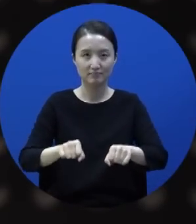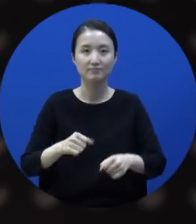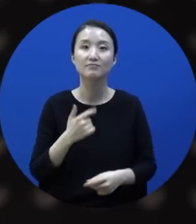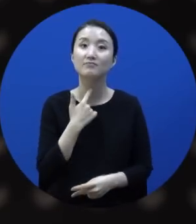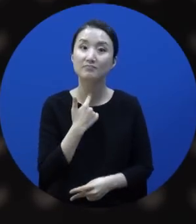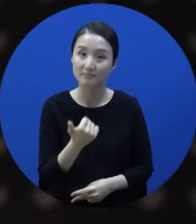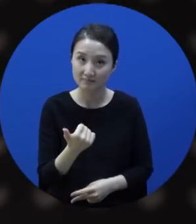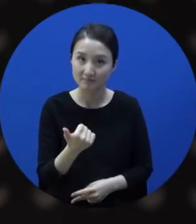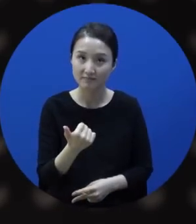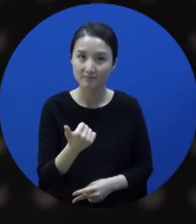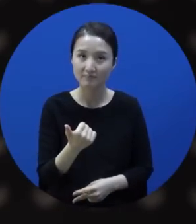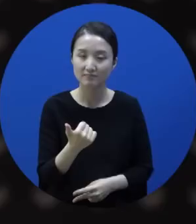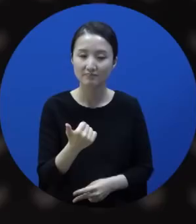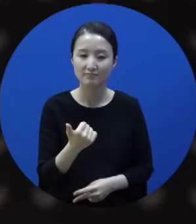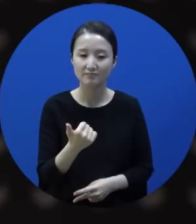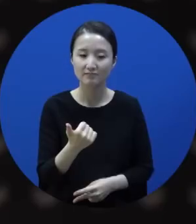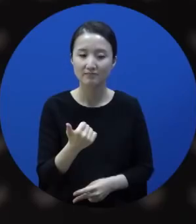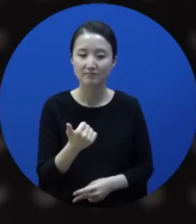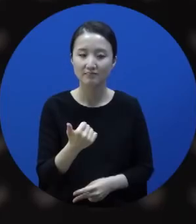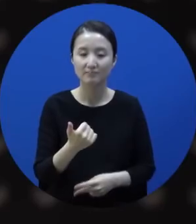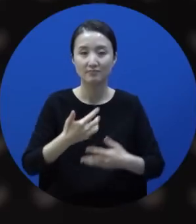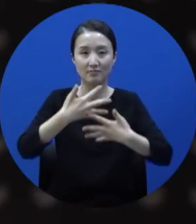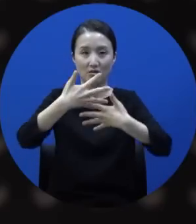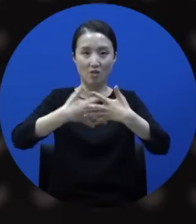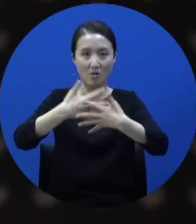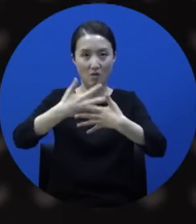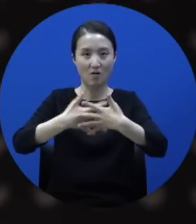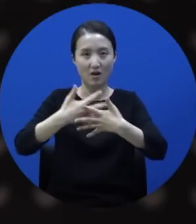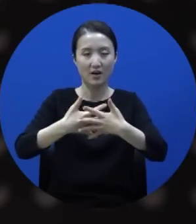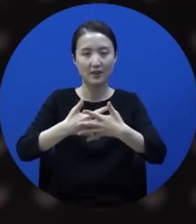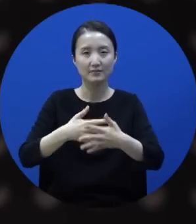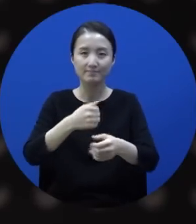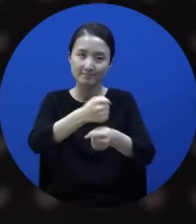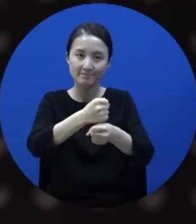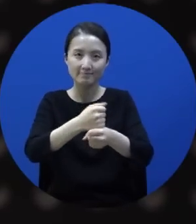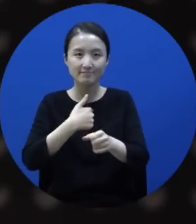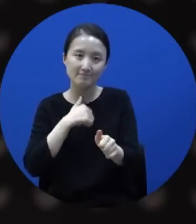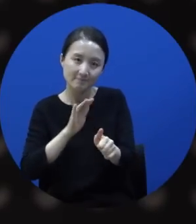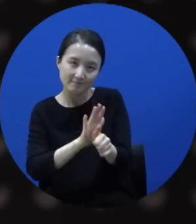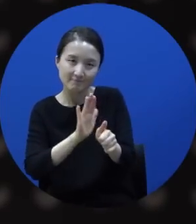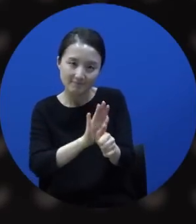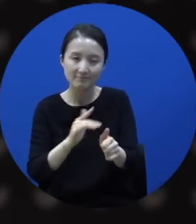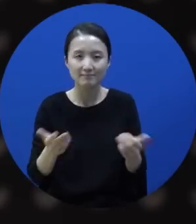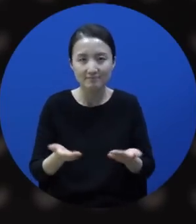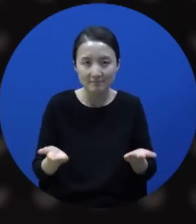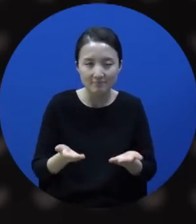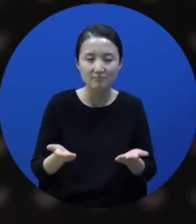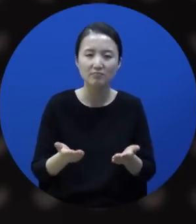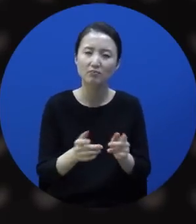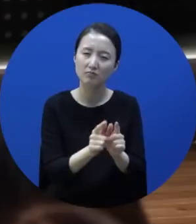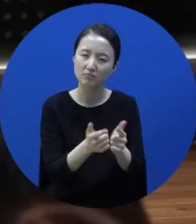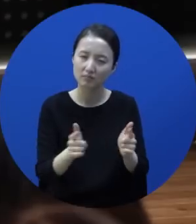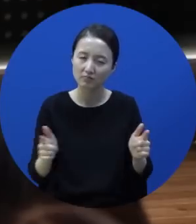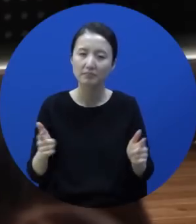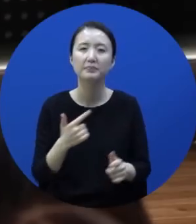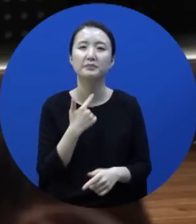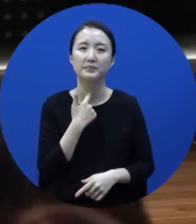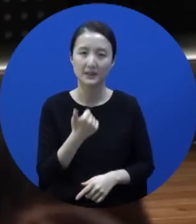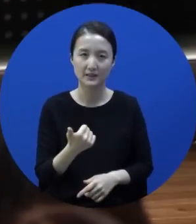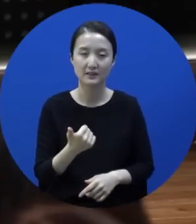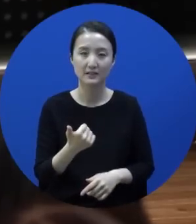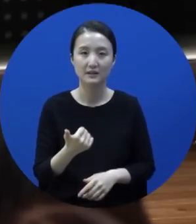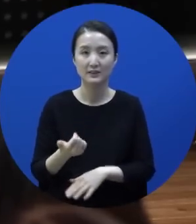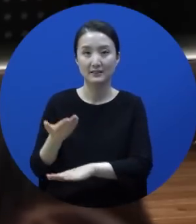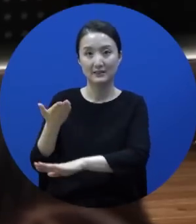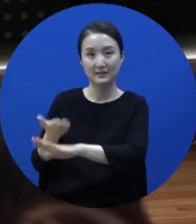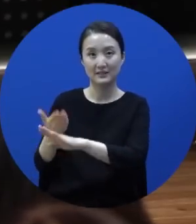그다음에 또 뭘 했냐면 영화 스태프도 했었고요. 되게 다양한 일들을 했어요. 남들이 안 해볼 것 같은